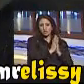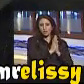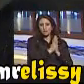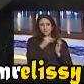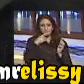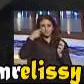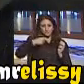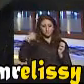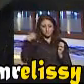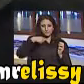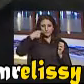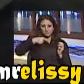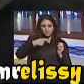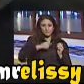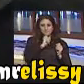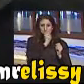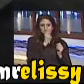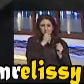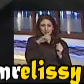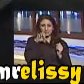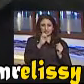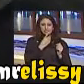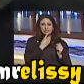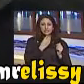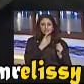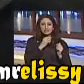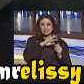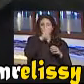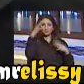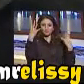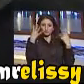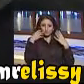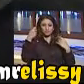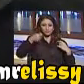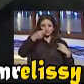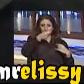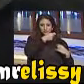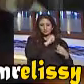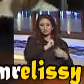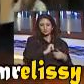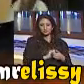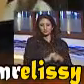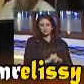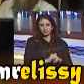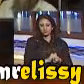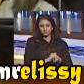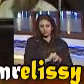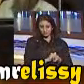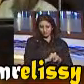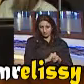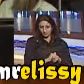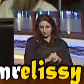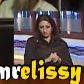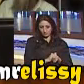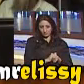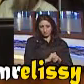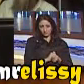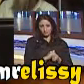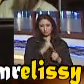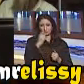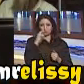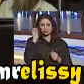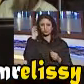بنرحب بحضرتك وبالبرنامج الجميل وبالمشاهدين أفضل مشاهدين للقنوات. إحنا